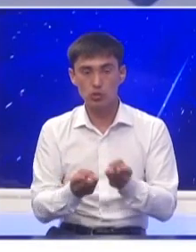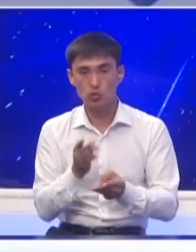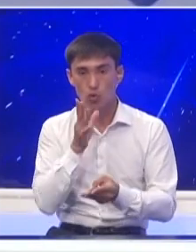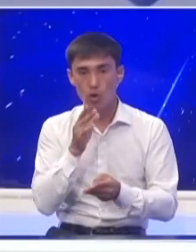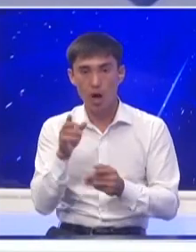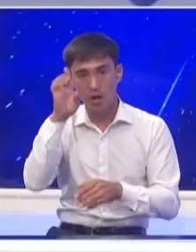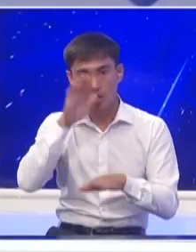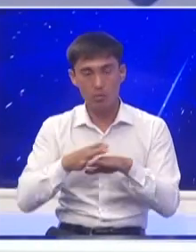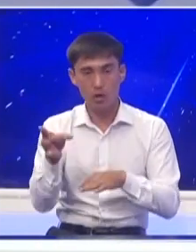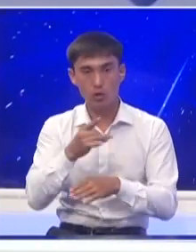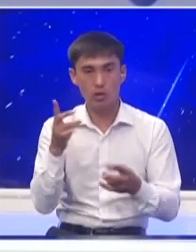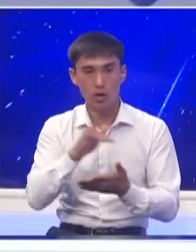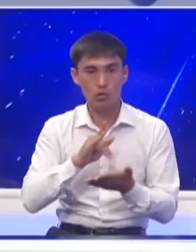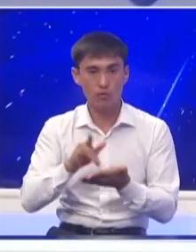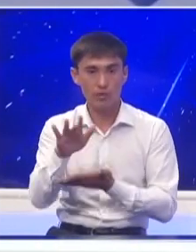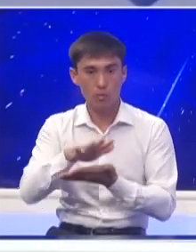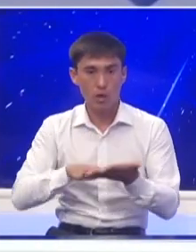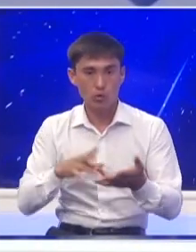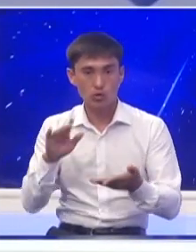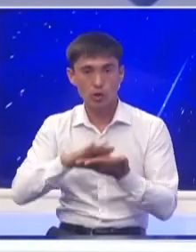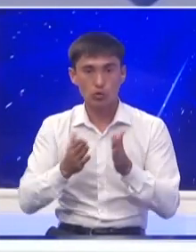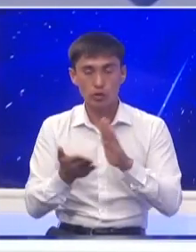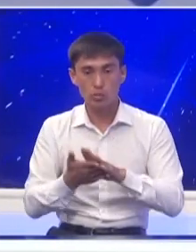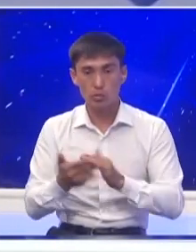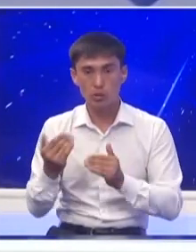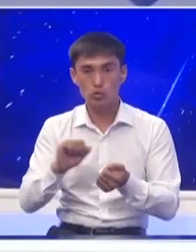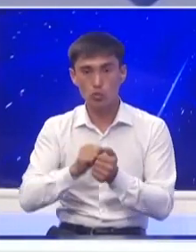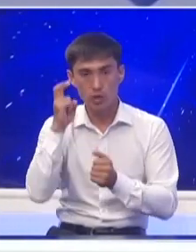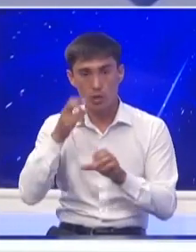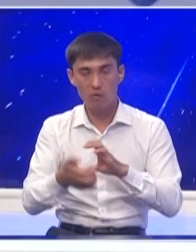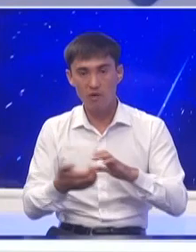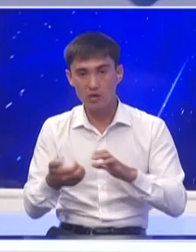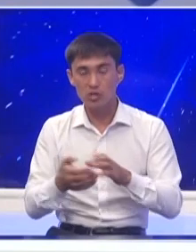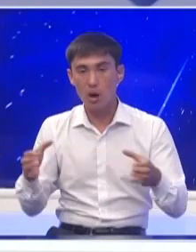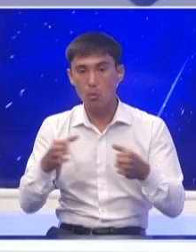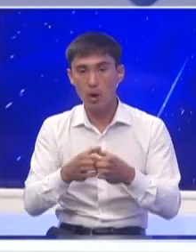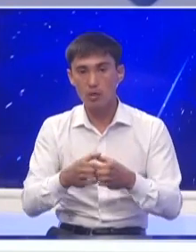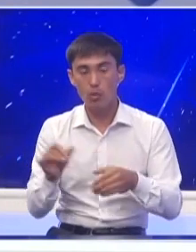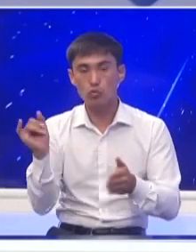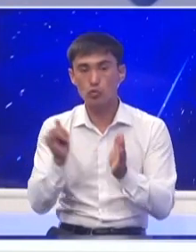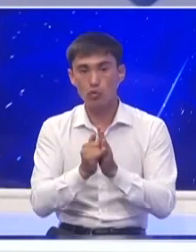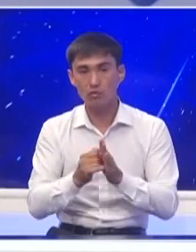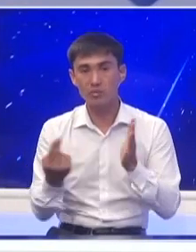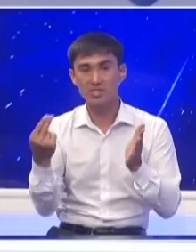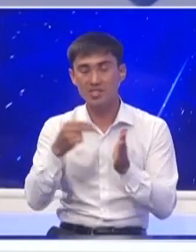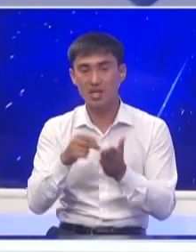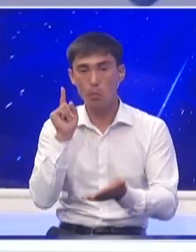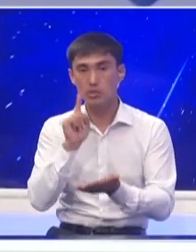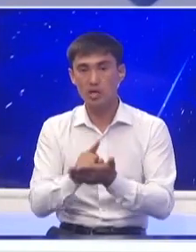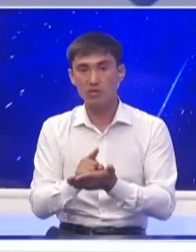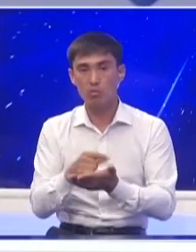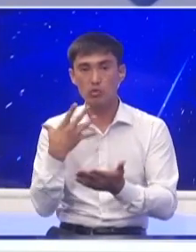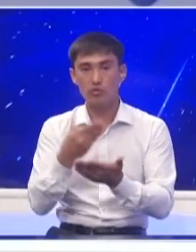Акимам районов и городов необходимо продолжить заключение меморандумов с угледобывающими компаниями по установленным ценам, обязательству